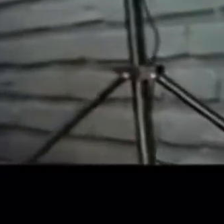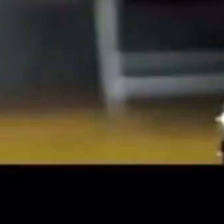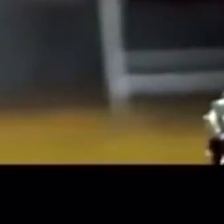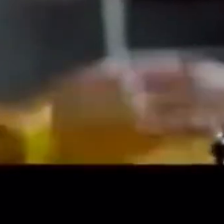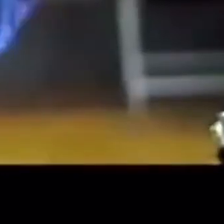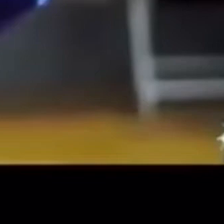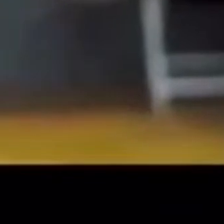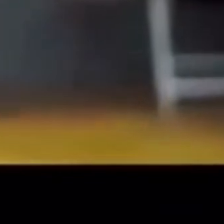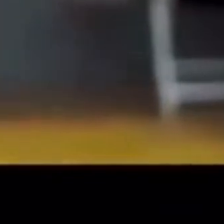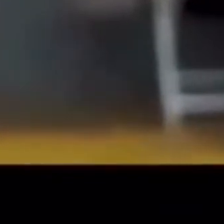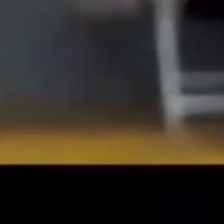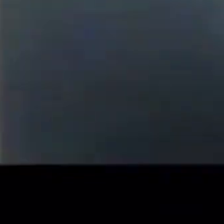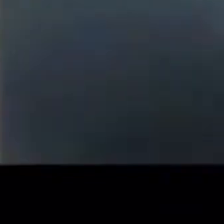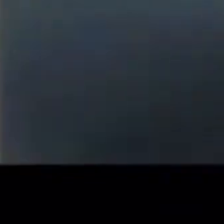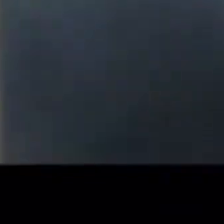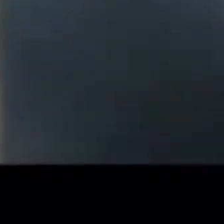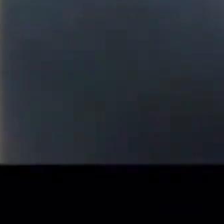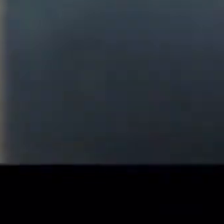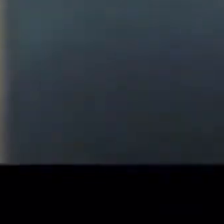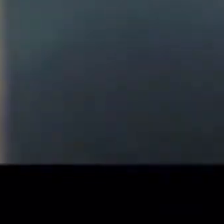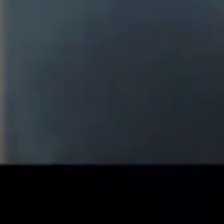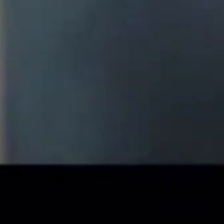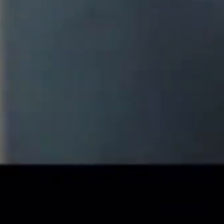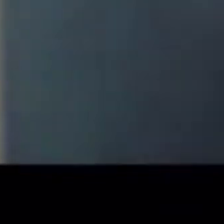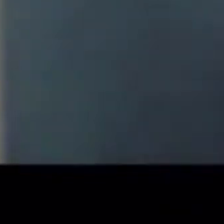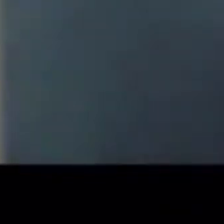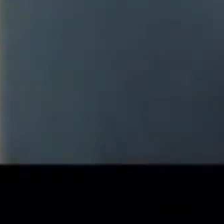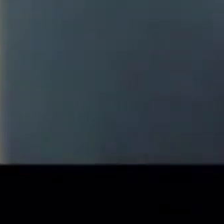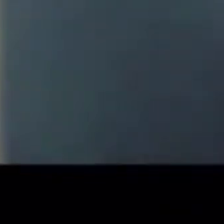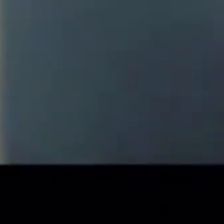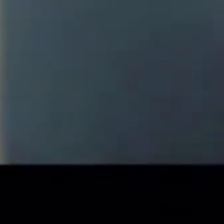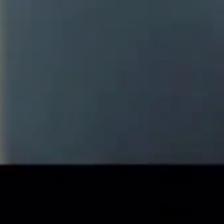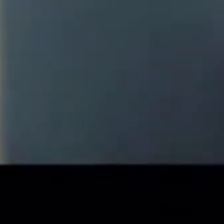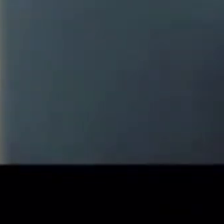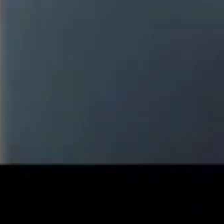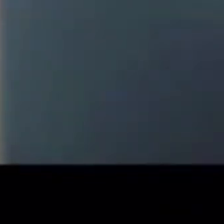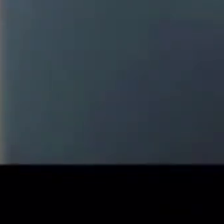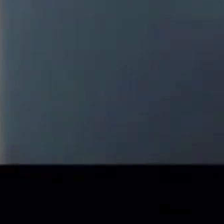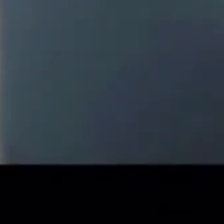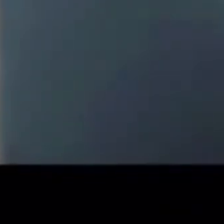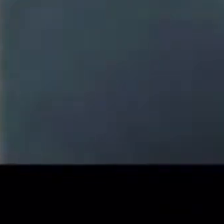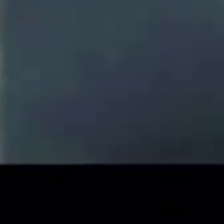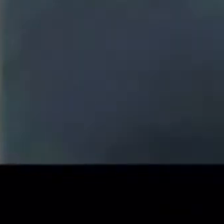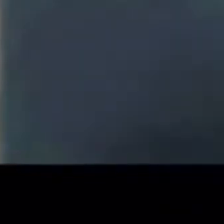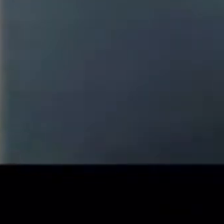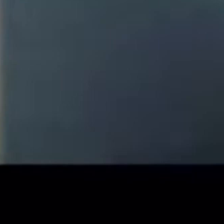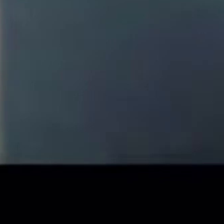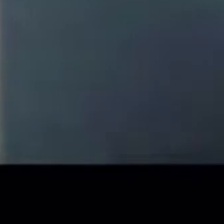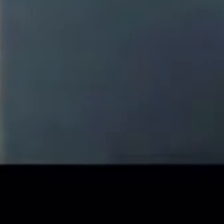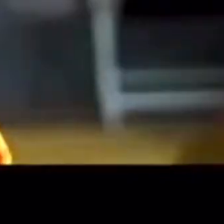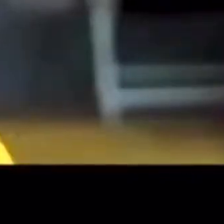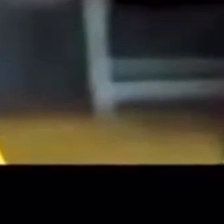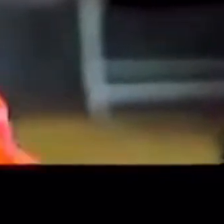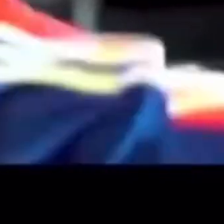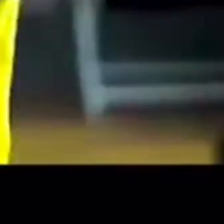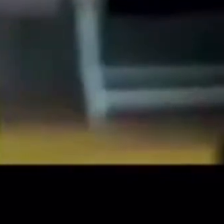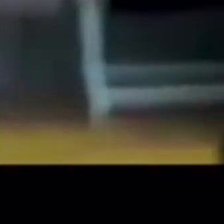zanu ziri pompaja. Potakukwapula anthu paja ngati mnachitira kale